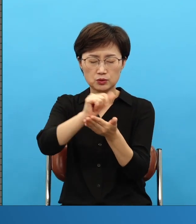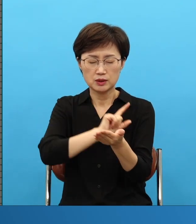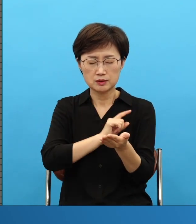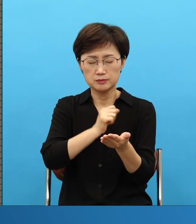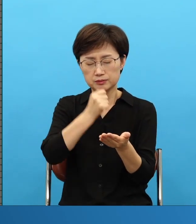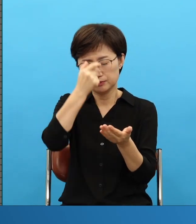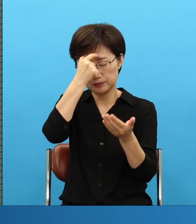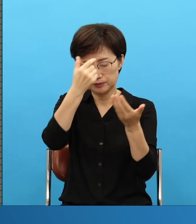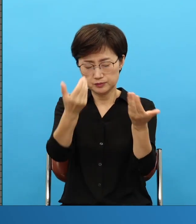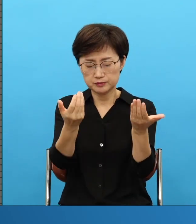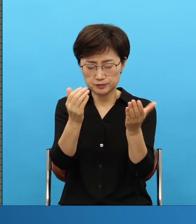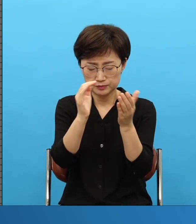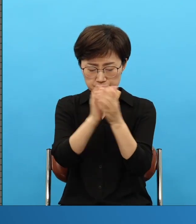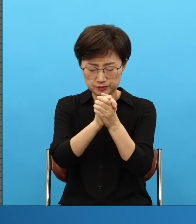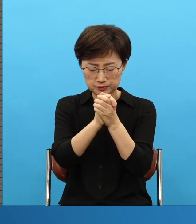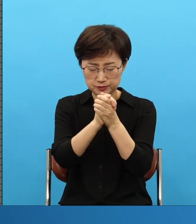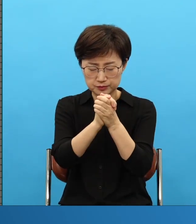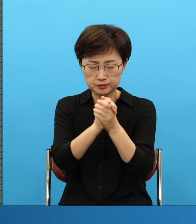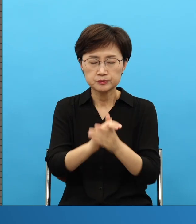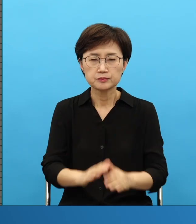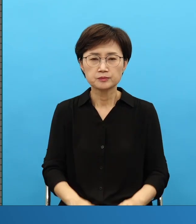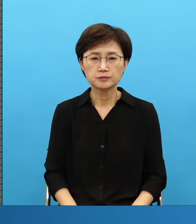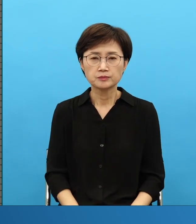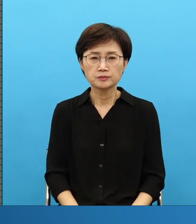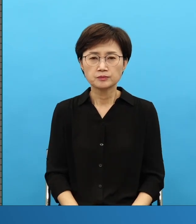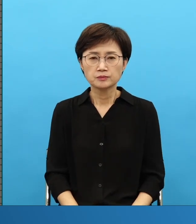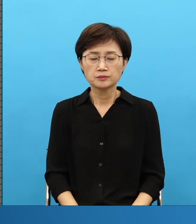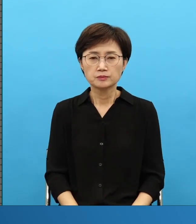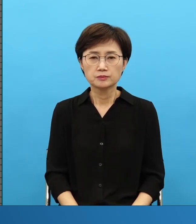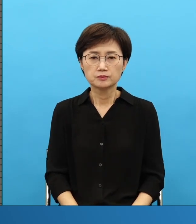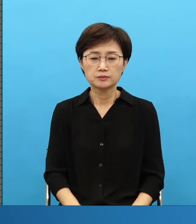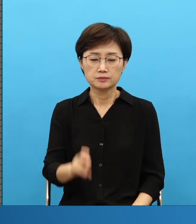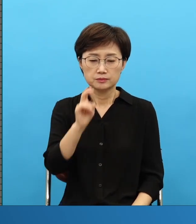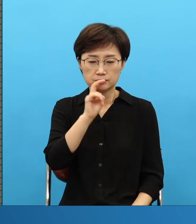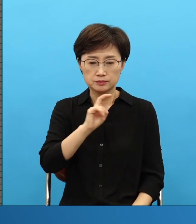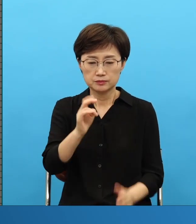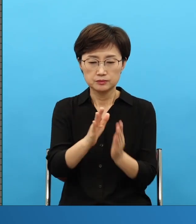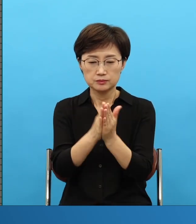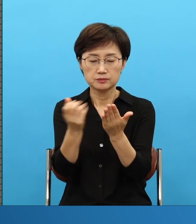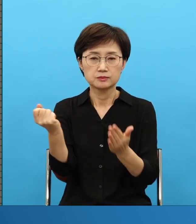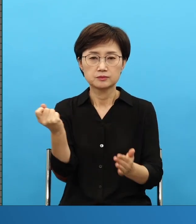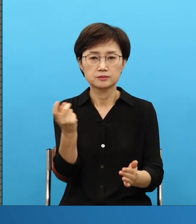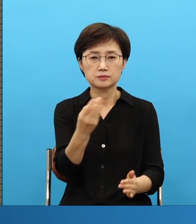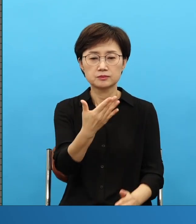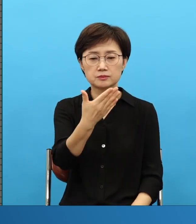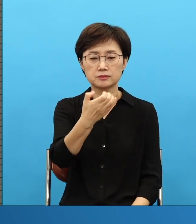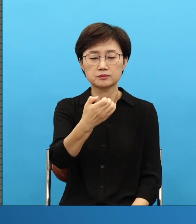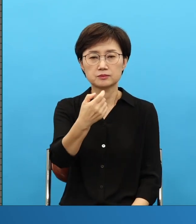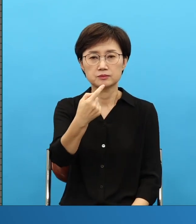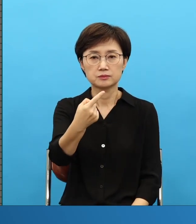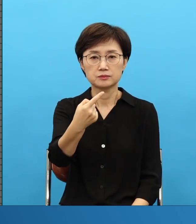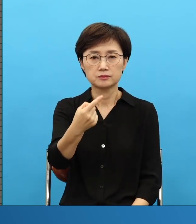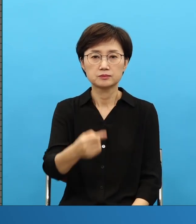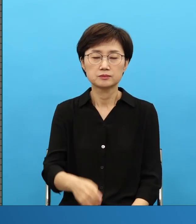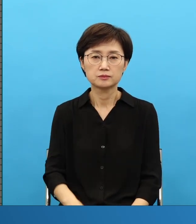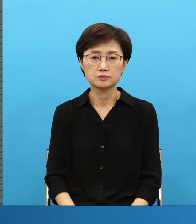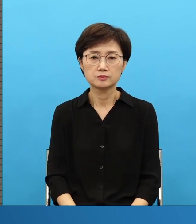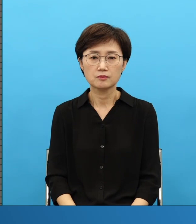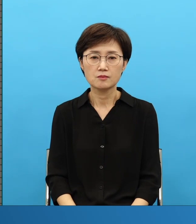이름으로 기도합니다. In the name of our Lord Jesus Christ we 아멘. pray. Amen. 찬송 91장을 찬송드립니다. Let us sing hymn 91 together.